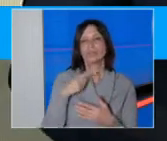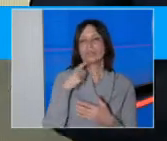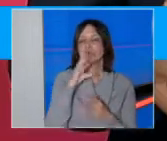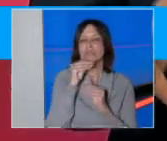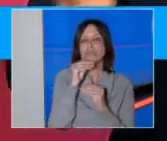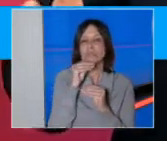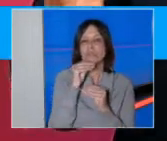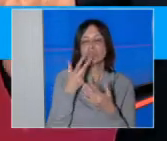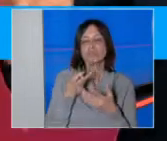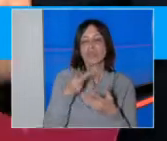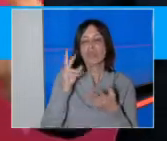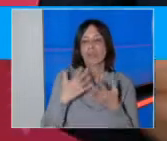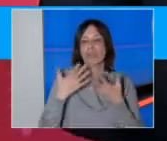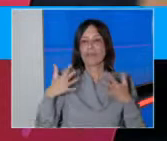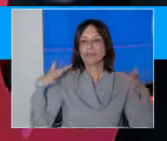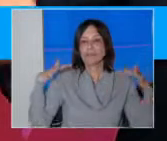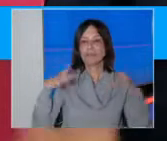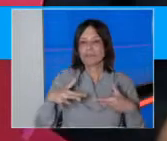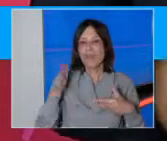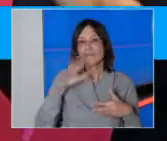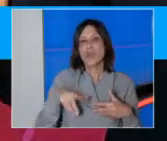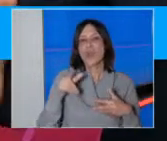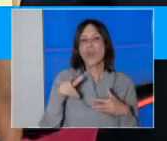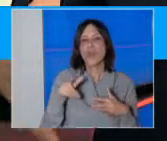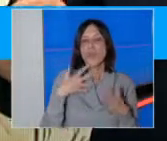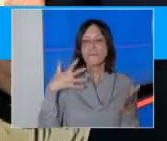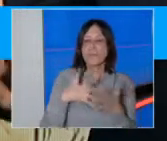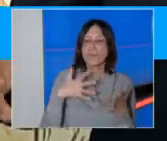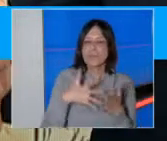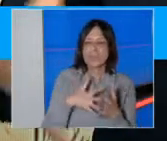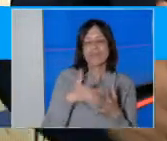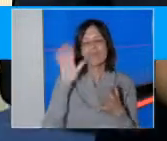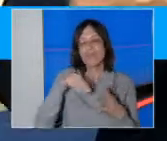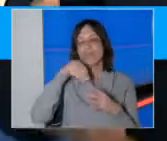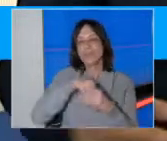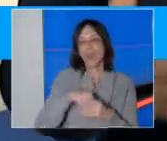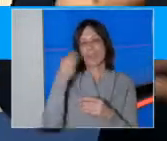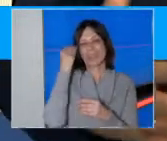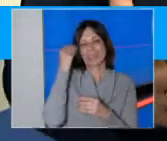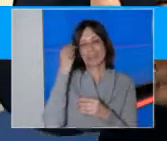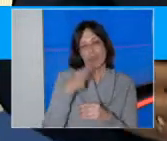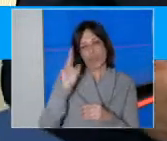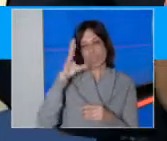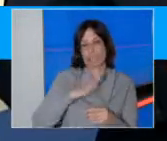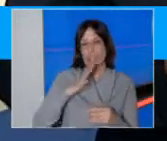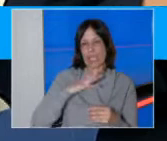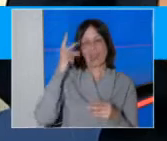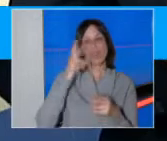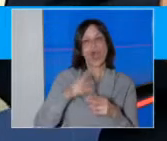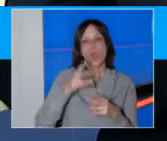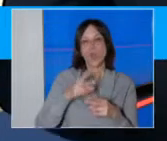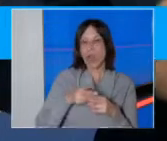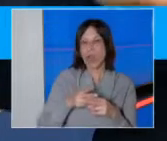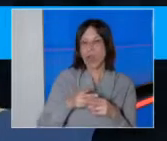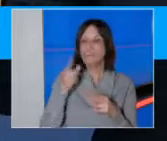על כך שככל שמגדילים את סך ההתקהלות, אפילו שזה מנותר ואפילו שזה בבתי ספר, זה מעלה את הסכנה לתחלואה וגורם